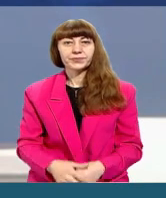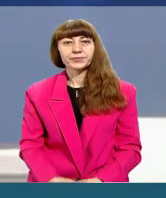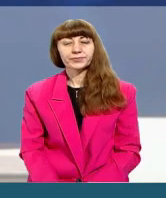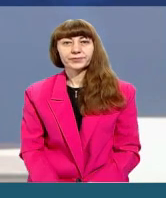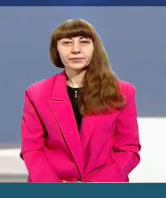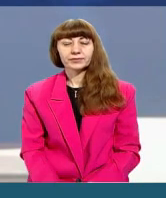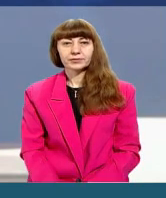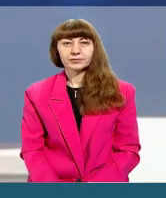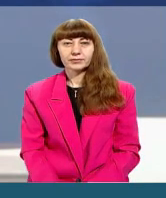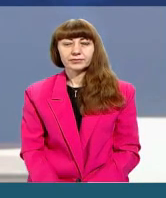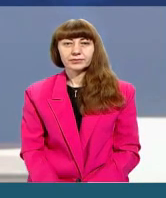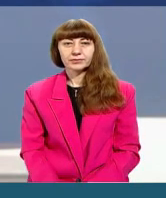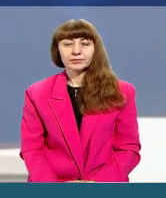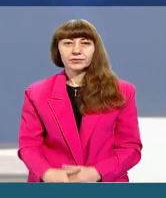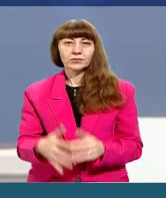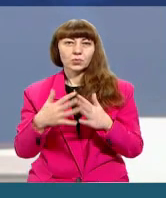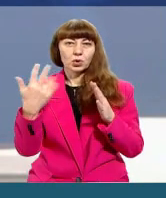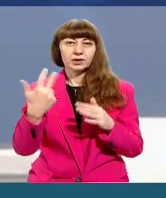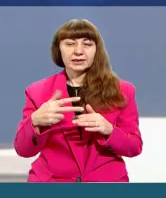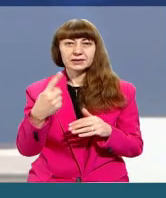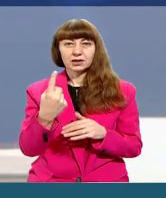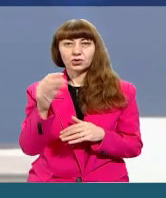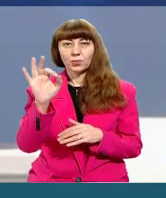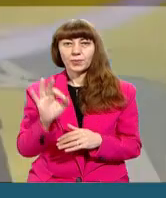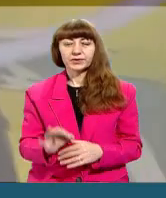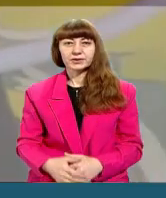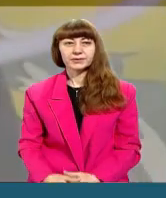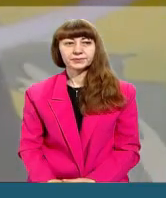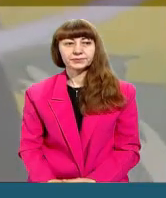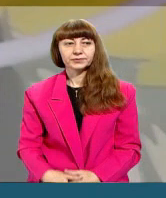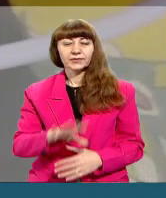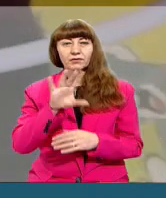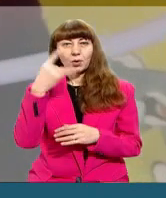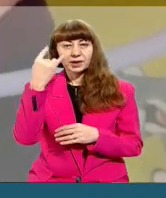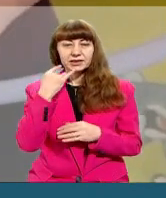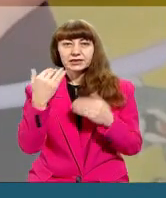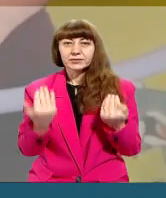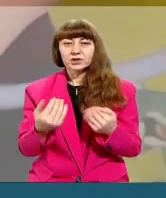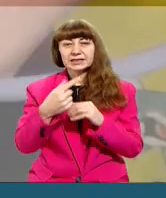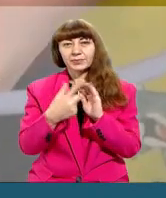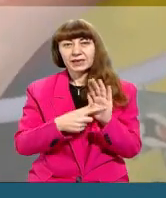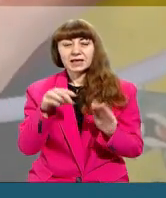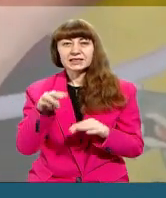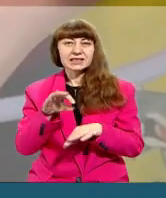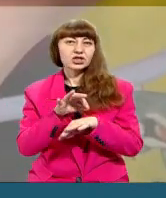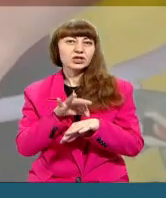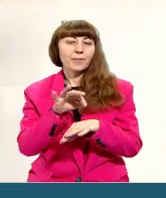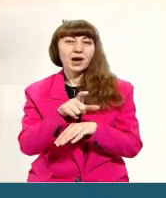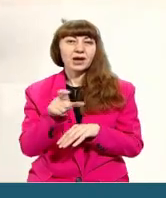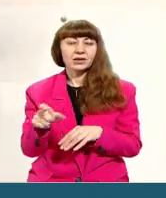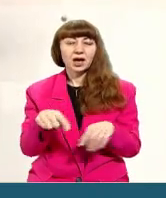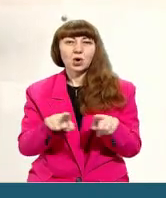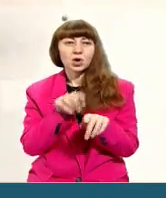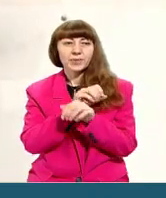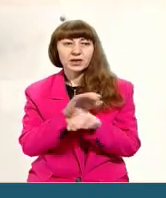от вакцинации, они составляют более 31%. Всего по Казахстану сегодня 17 тысяч заболевших. Такая